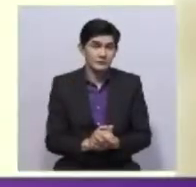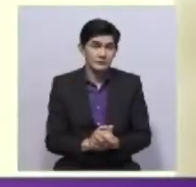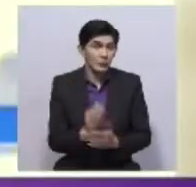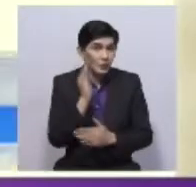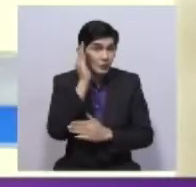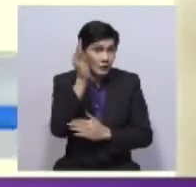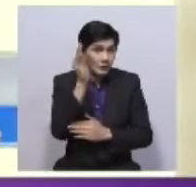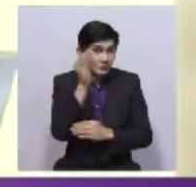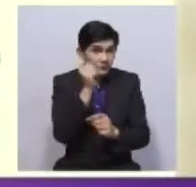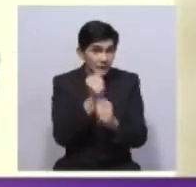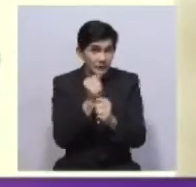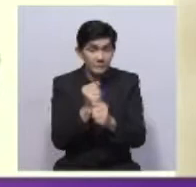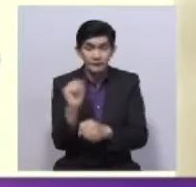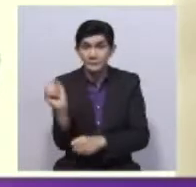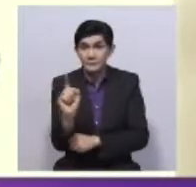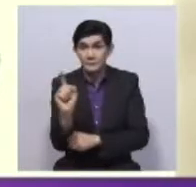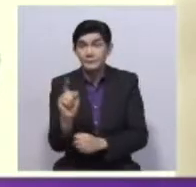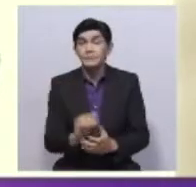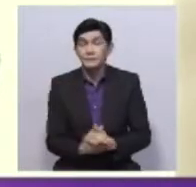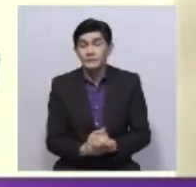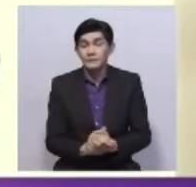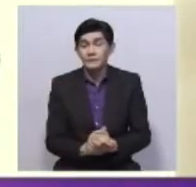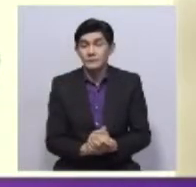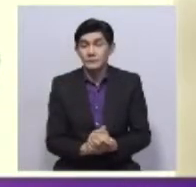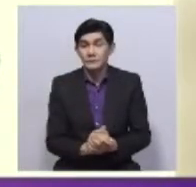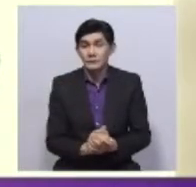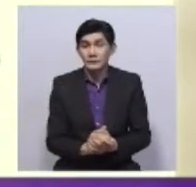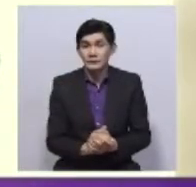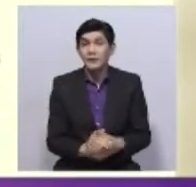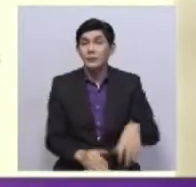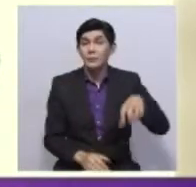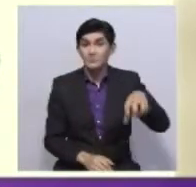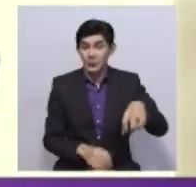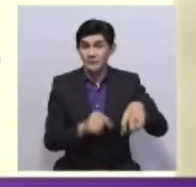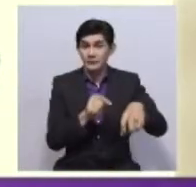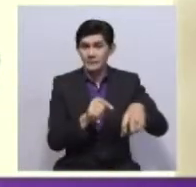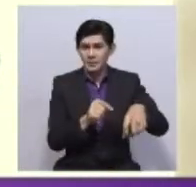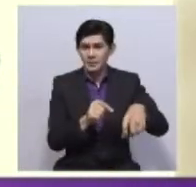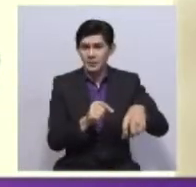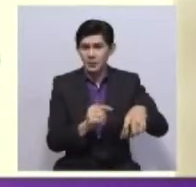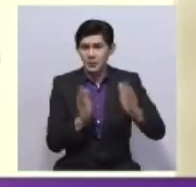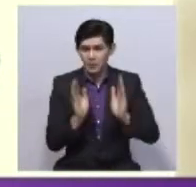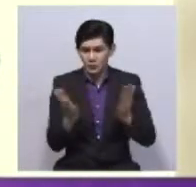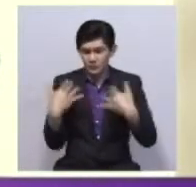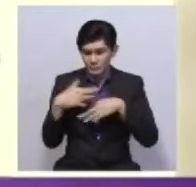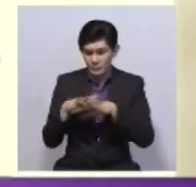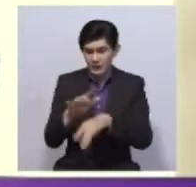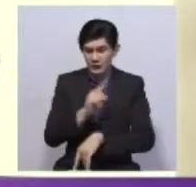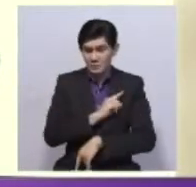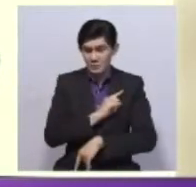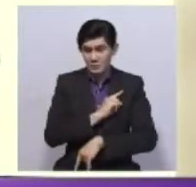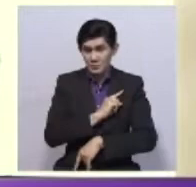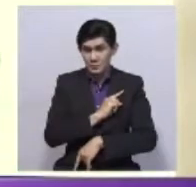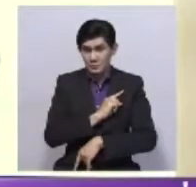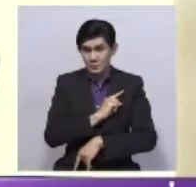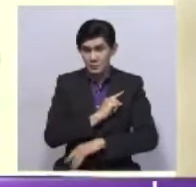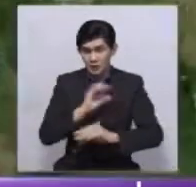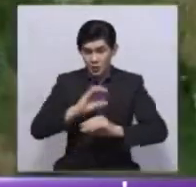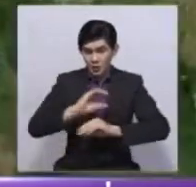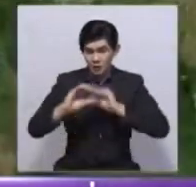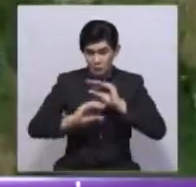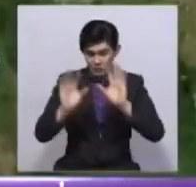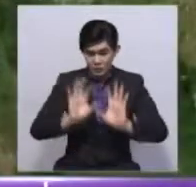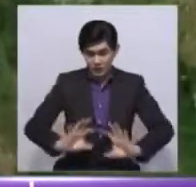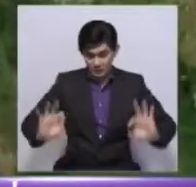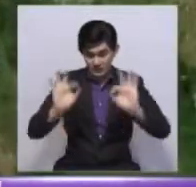ปเนี่ยที่จะทำต่อทางสำนักงานก็จะเป็นผู้ประสานขับเคลื่อนโครงการหลัก